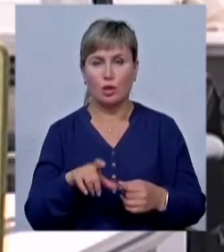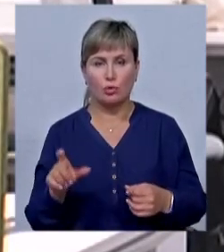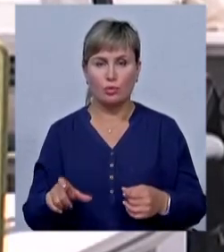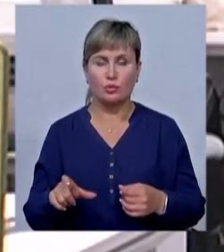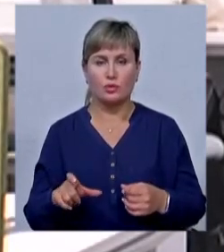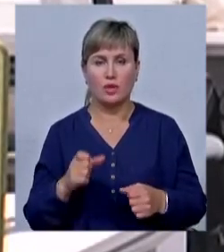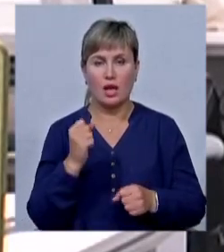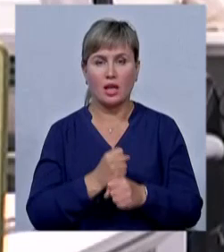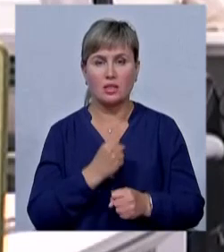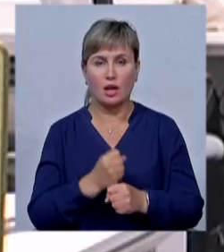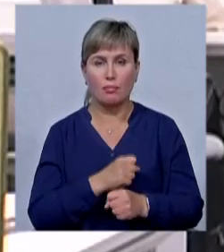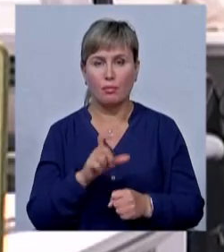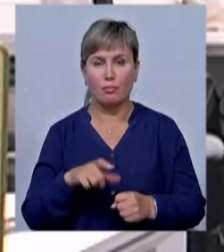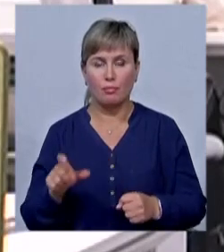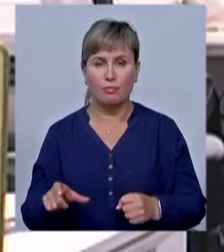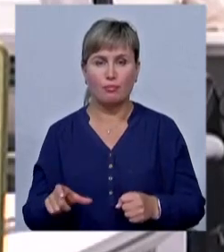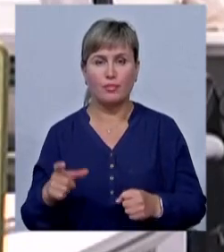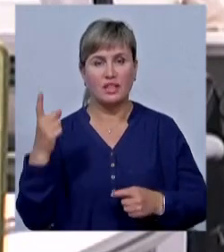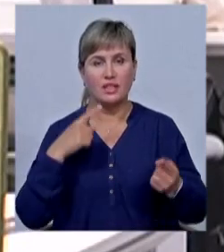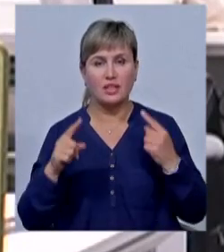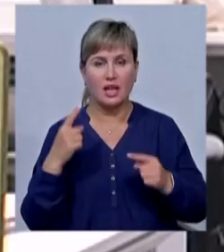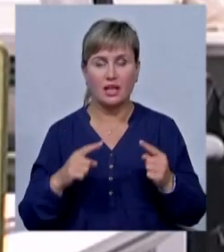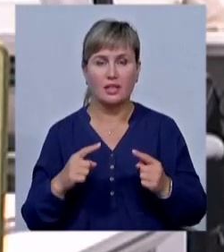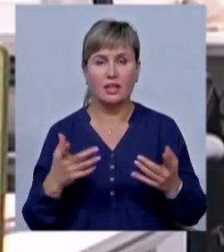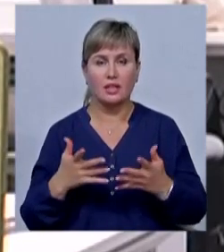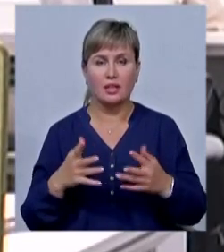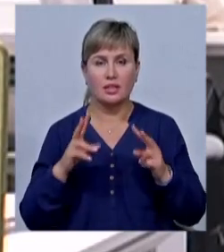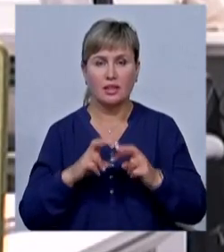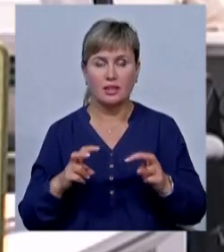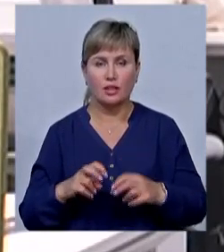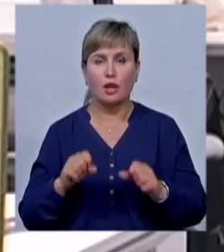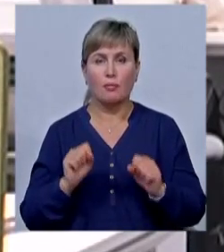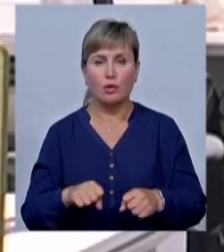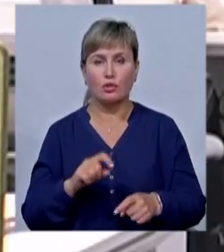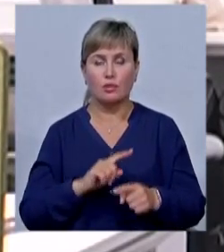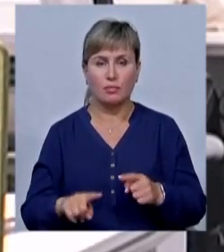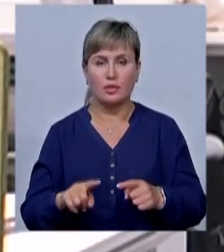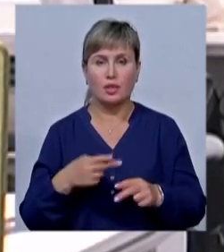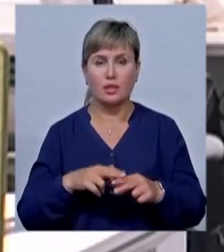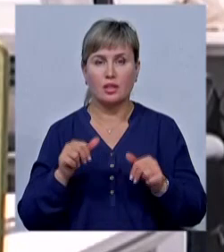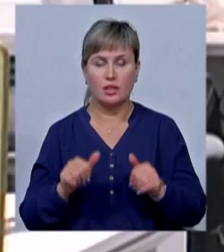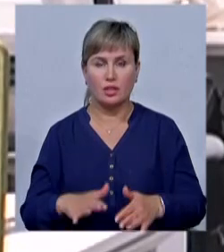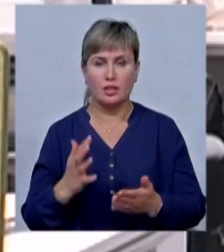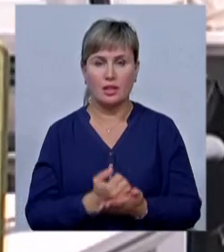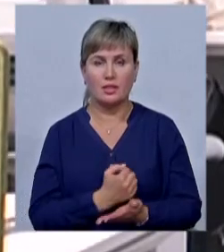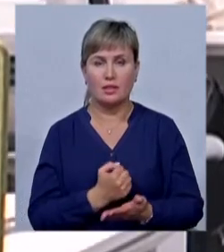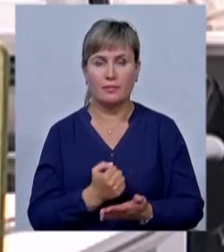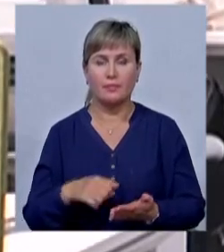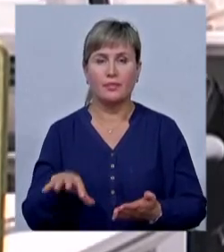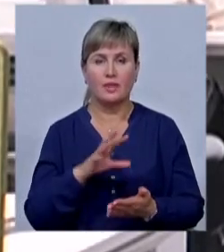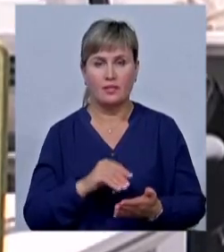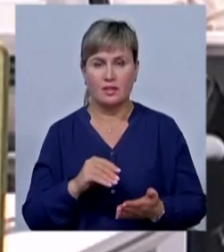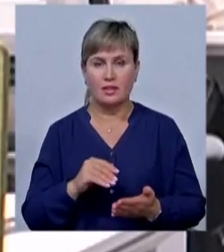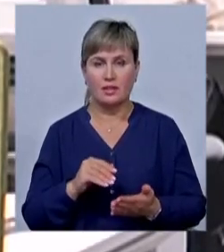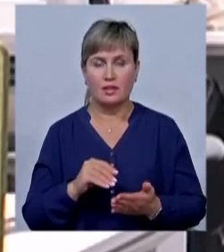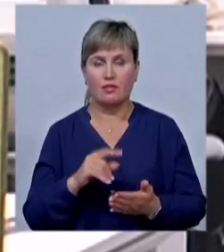кодеры, разработчики, дизайнеры, какие-то тестеры. Здесь можно быстро найти решение, потому что все с тобой в